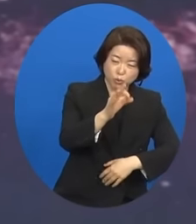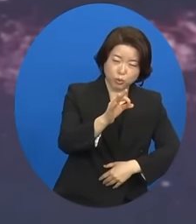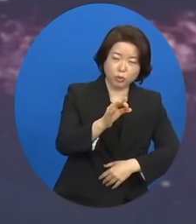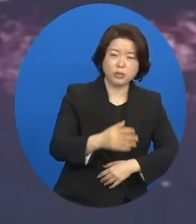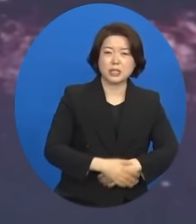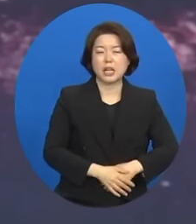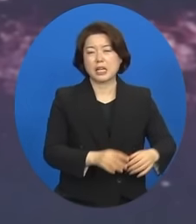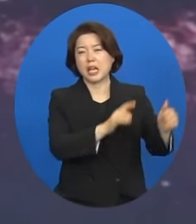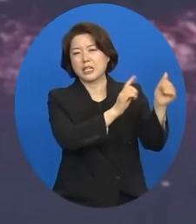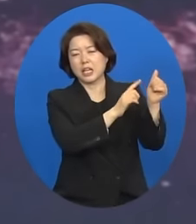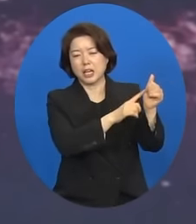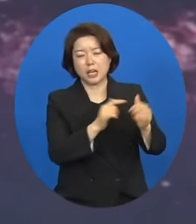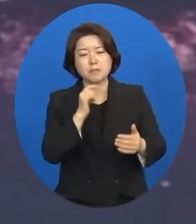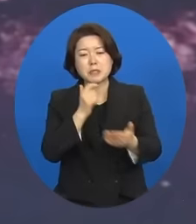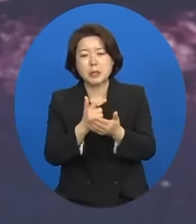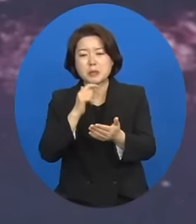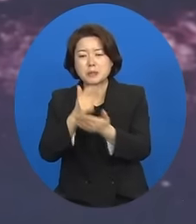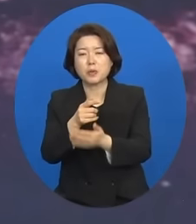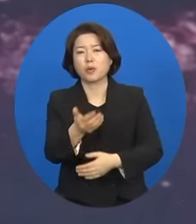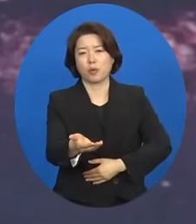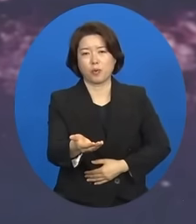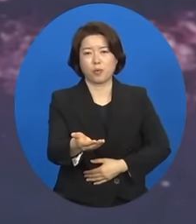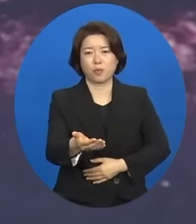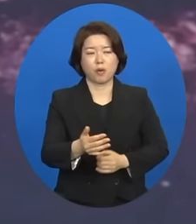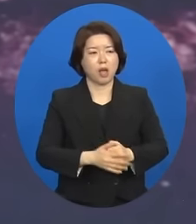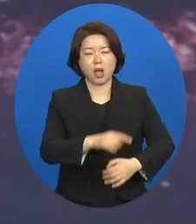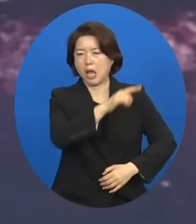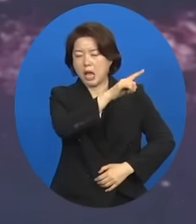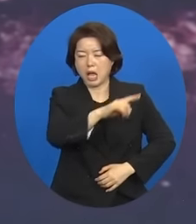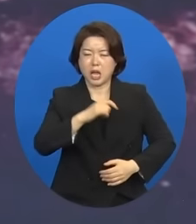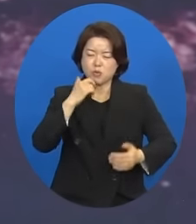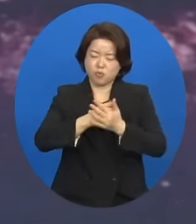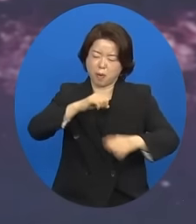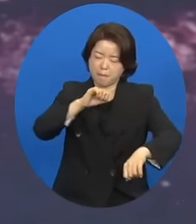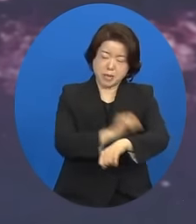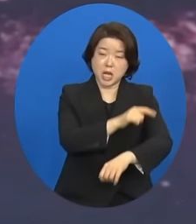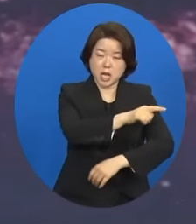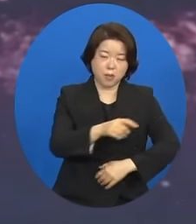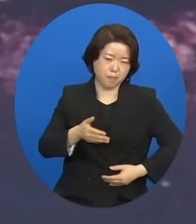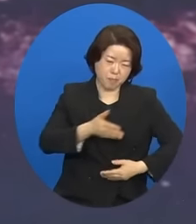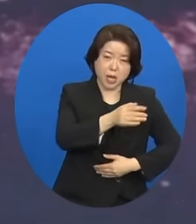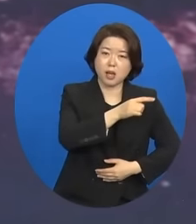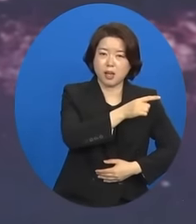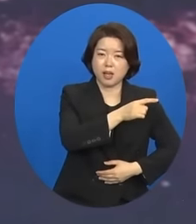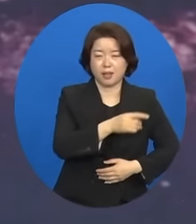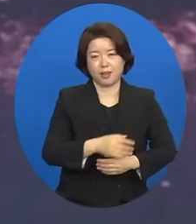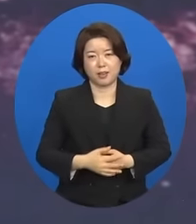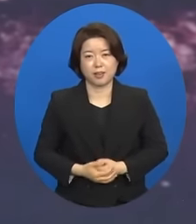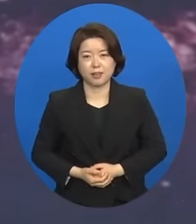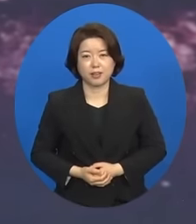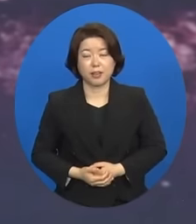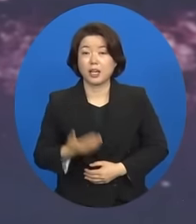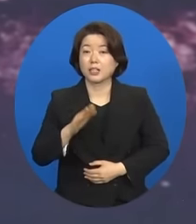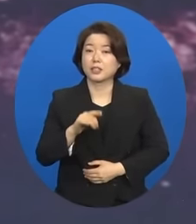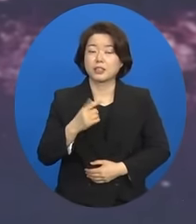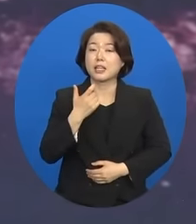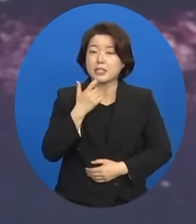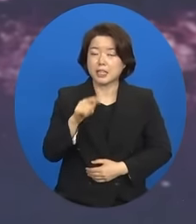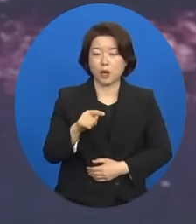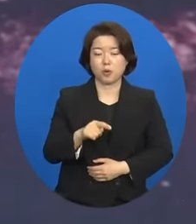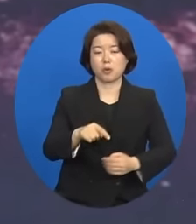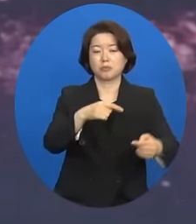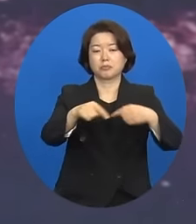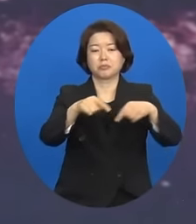자주 속이는지 몰라요 정말 속임수의 귀입니다이 라반은 지금 거기에 지금 들어가 있는 거예요 그러면서 야곱을